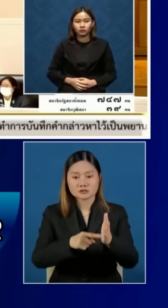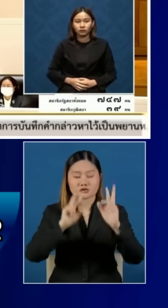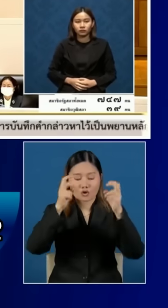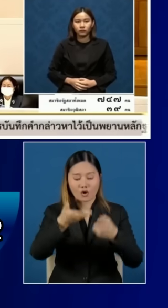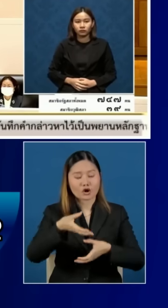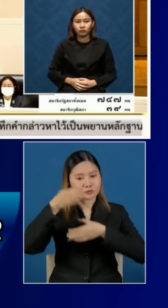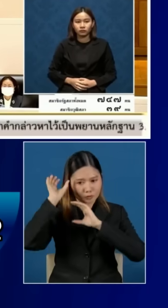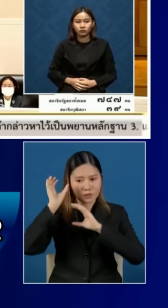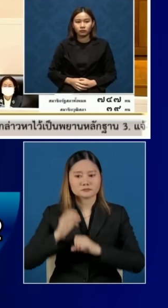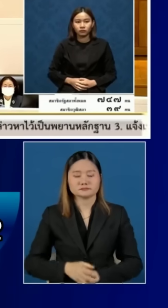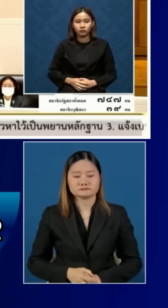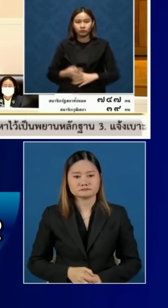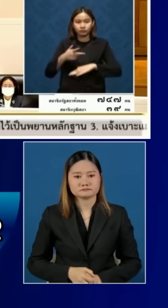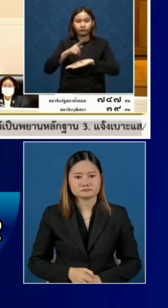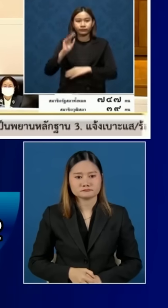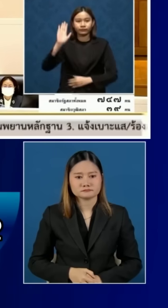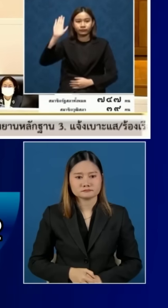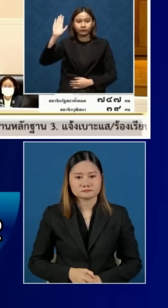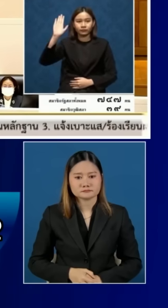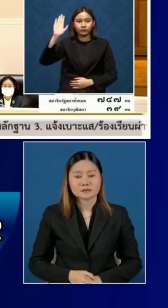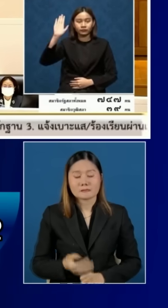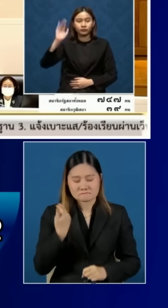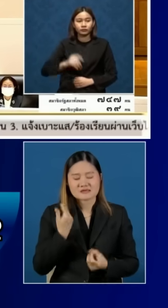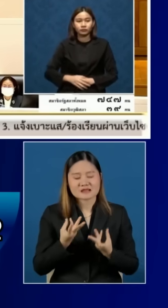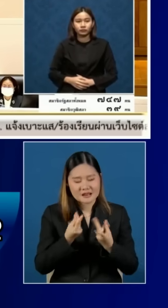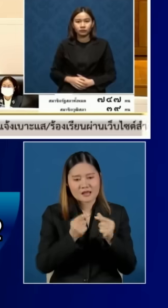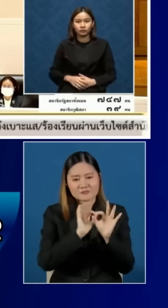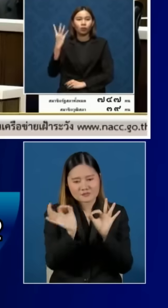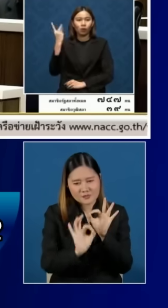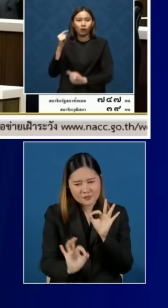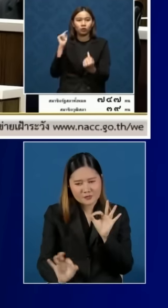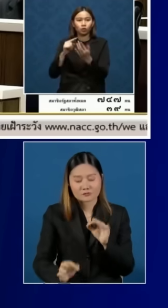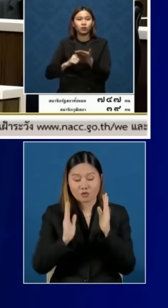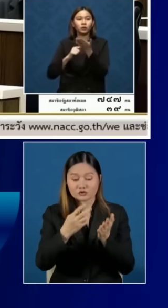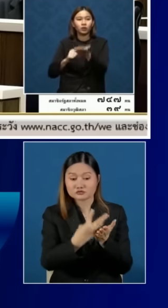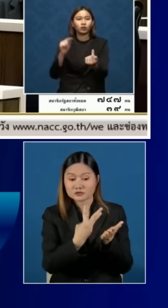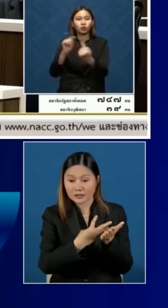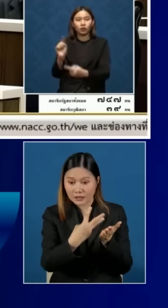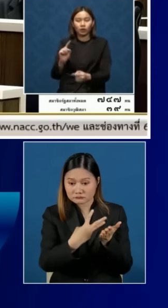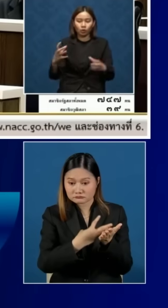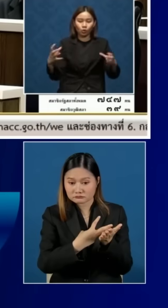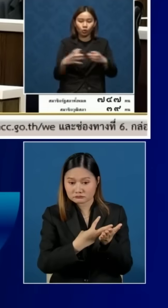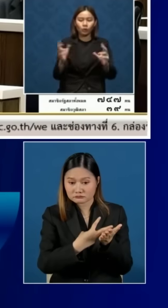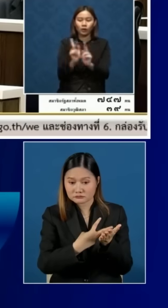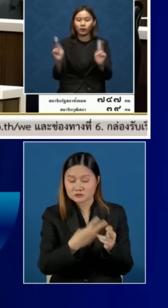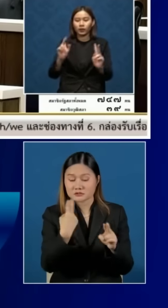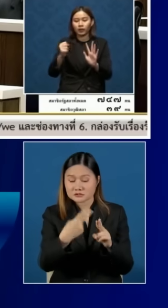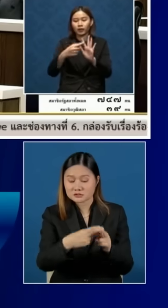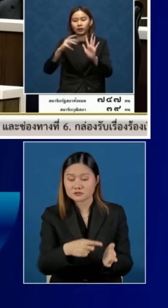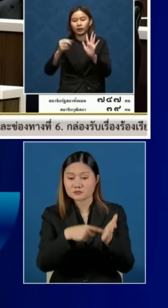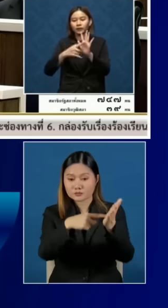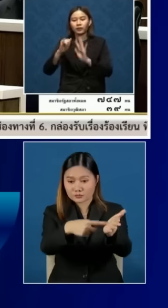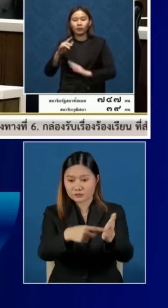รงนี้เนี่ยมันก็ปรากฏในรายละเอียดว่ามีนักวิชาการนะครับเข้าชื่อในแถลง